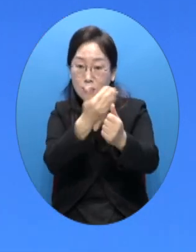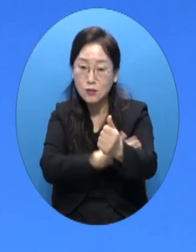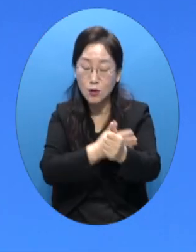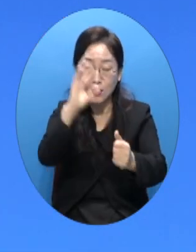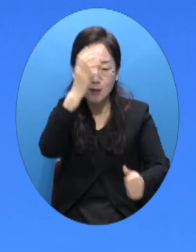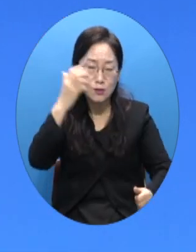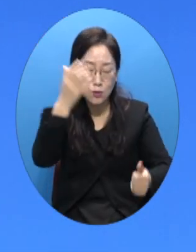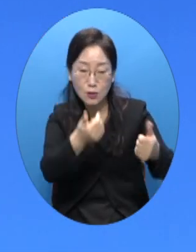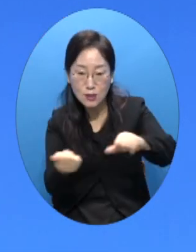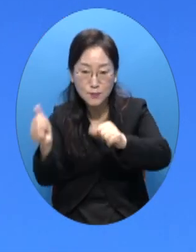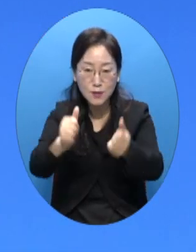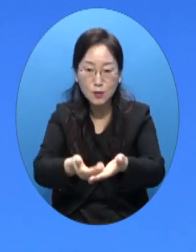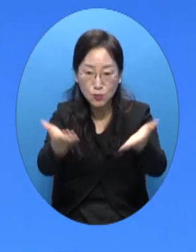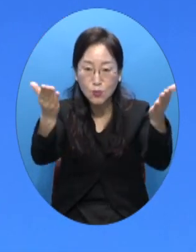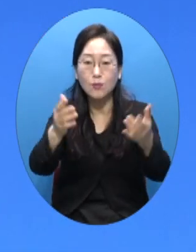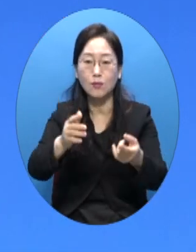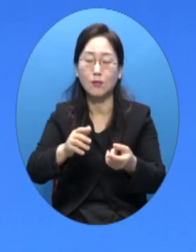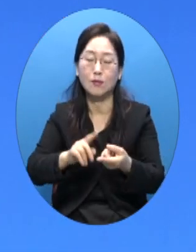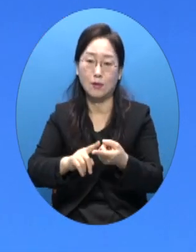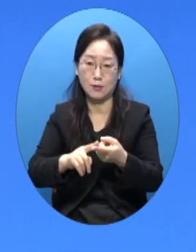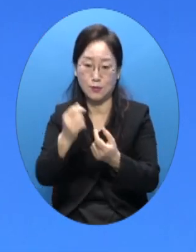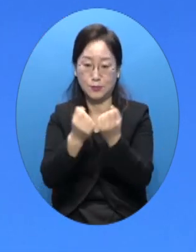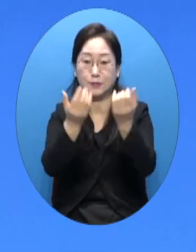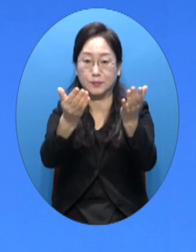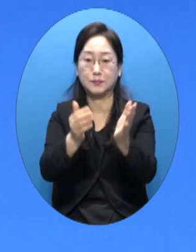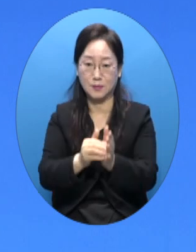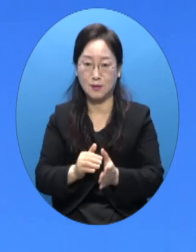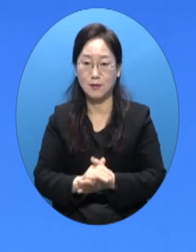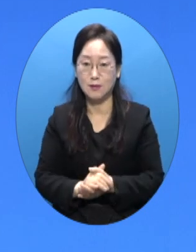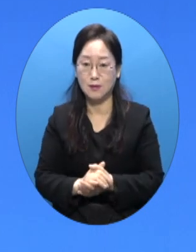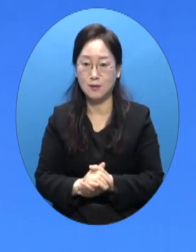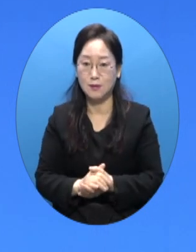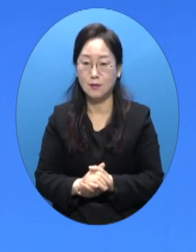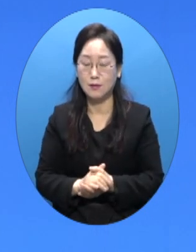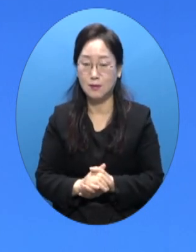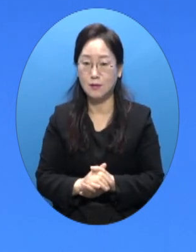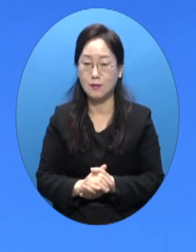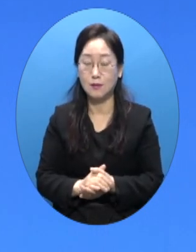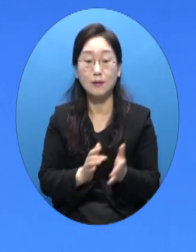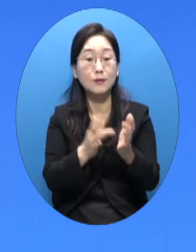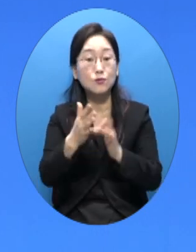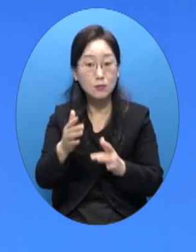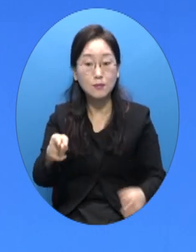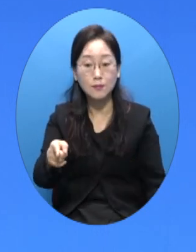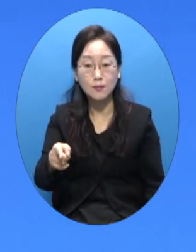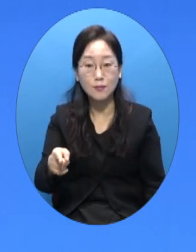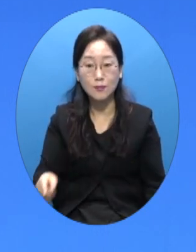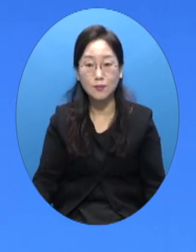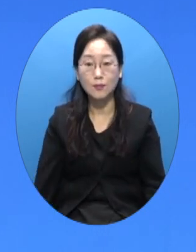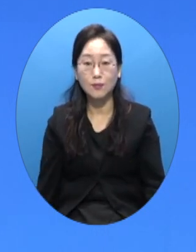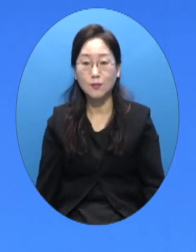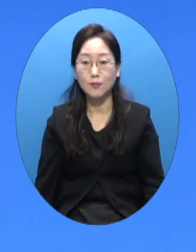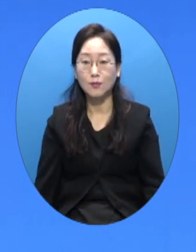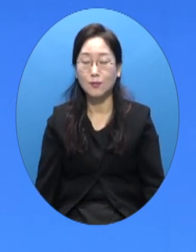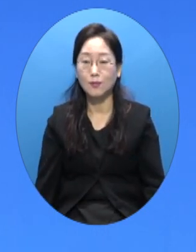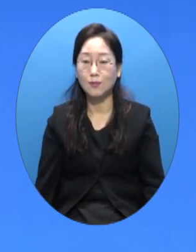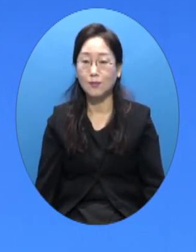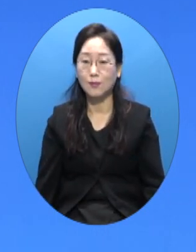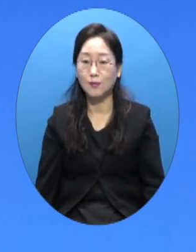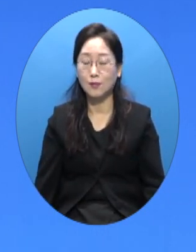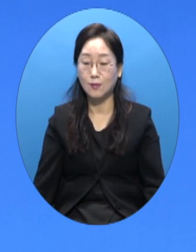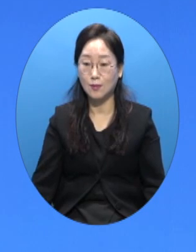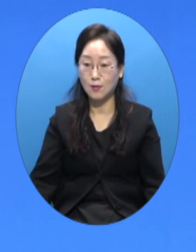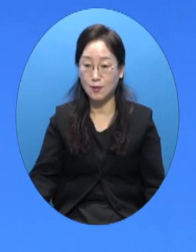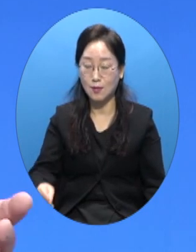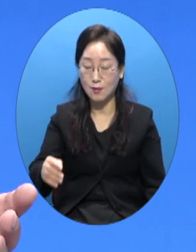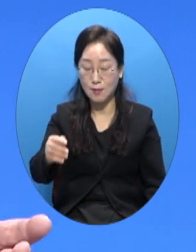베푸실 것을 말씀 했는데 예수님이 오시가 년을